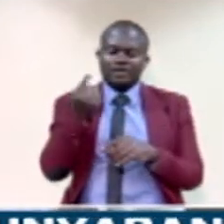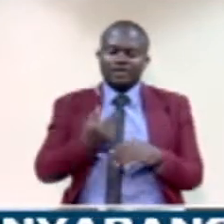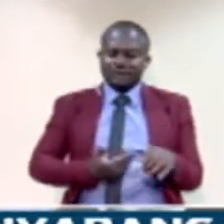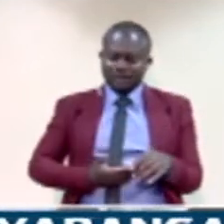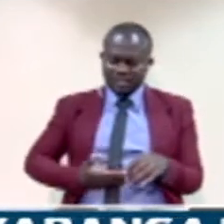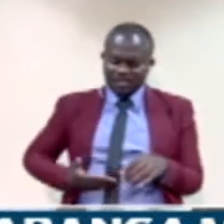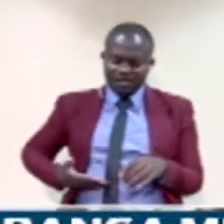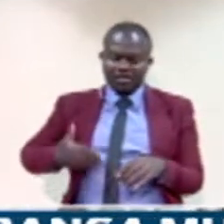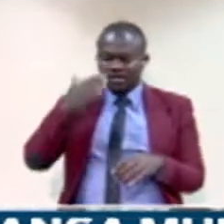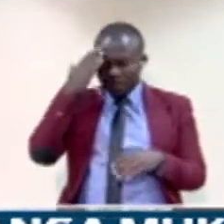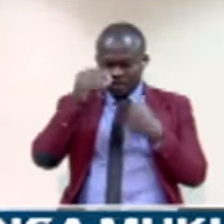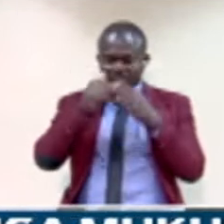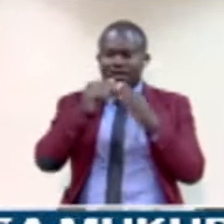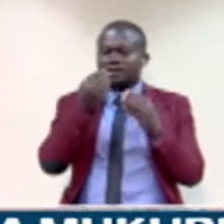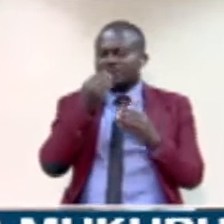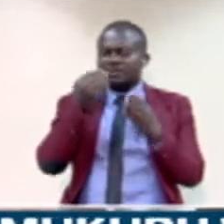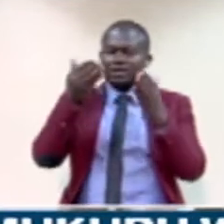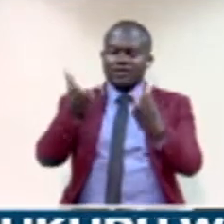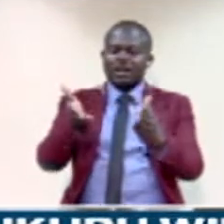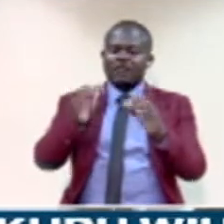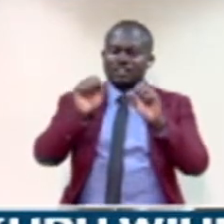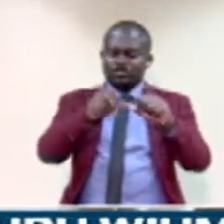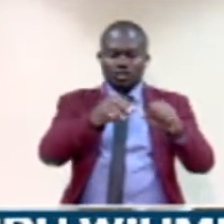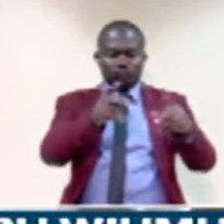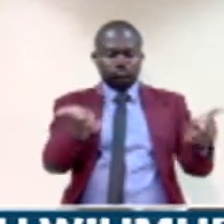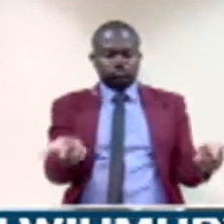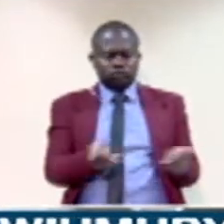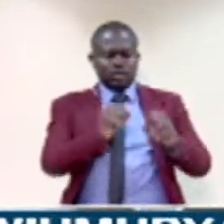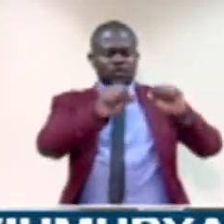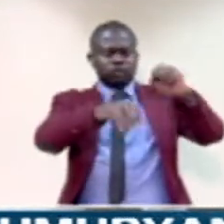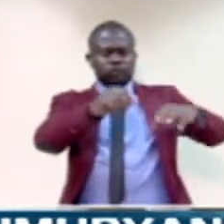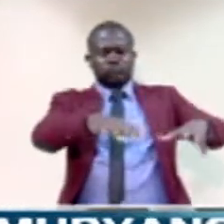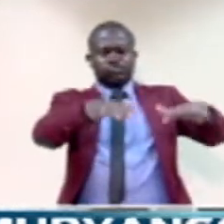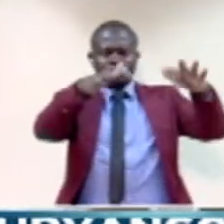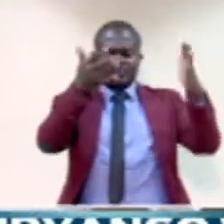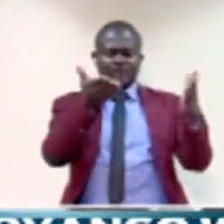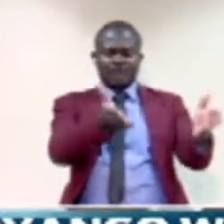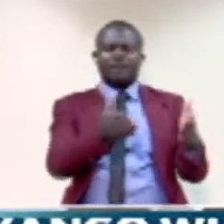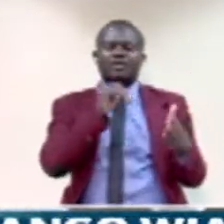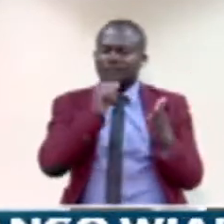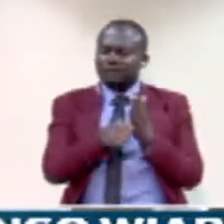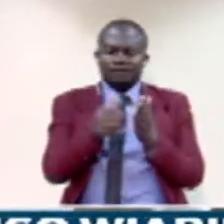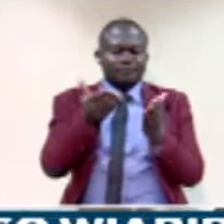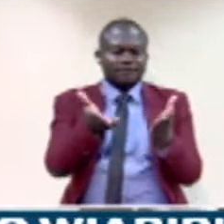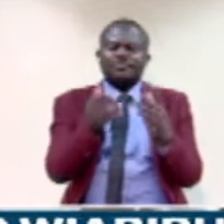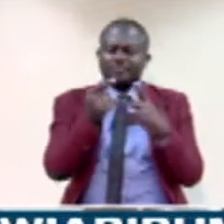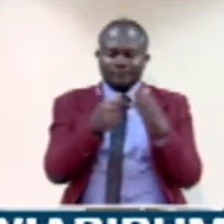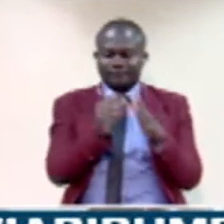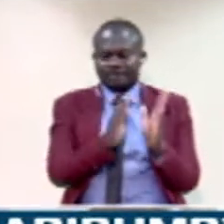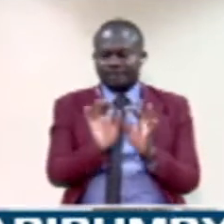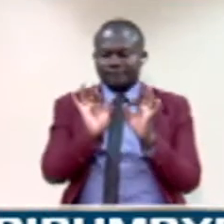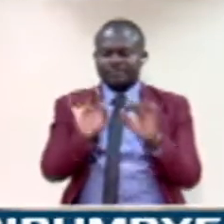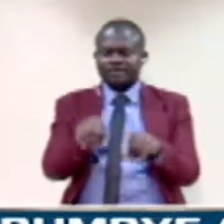n'inzara, kubera yuko ibiryo birahari, sitoke urabona zirahari, ntararuguru hose zirahari, nta kibazo gihari, ibintu biri aranje di neza